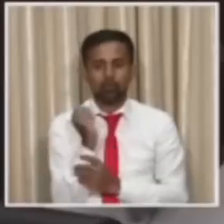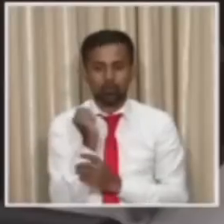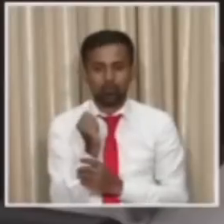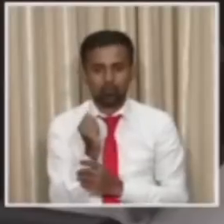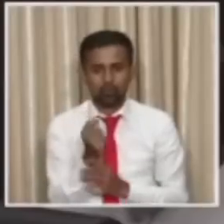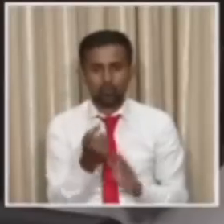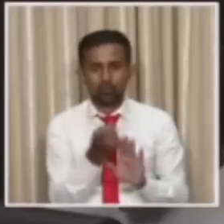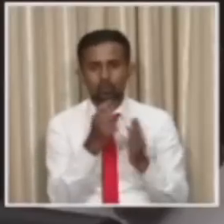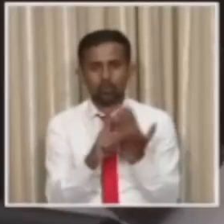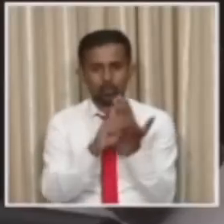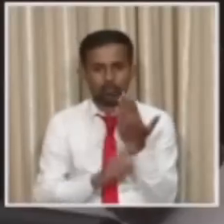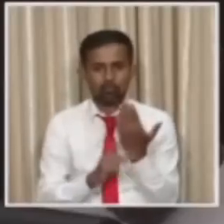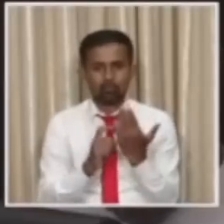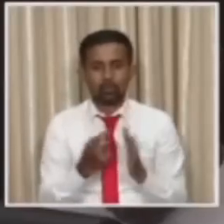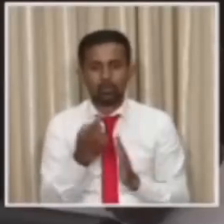samathaye